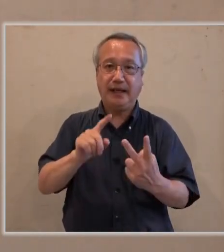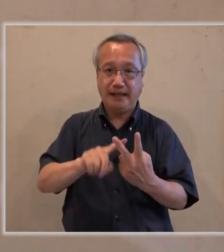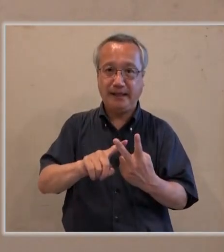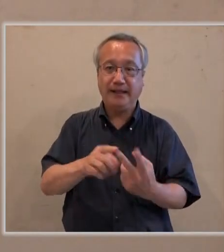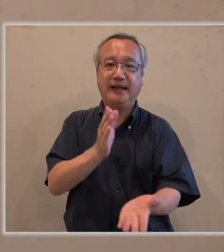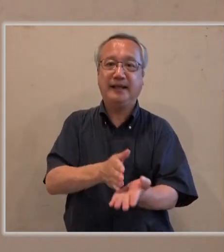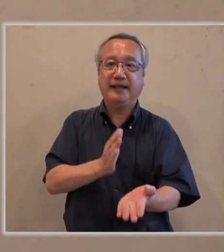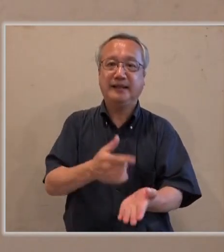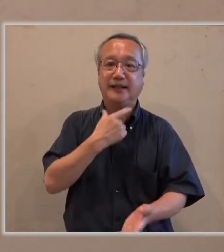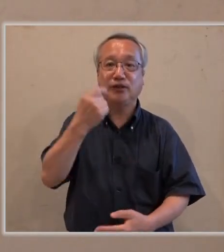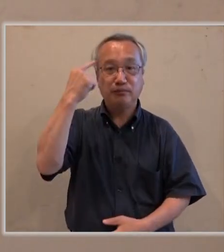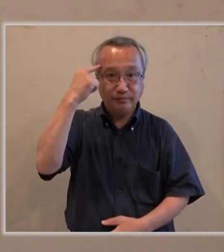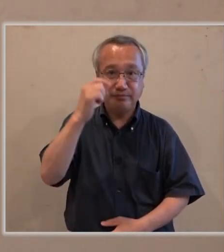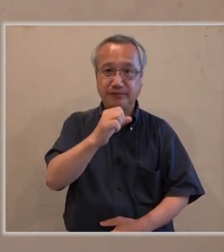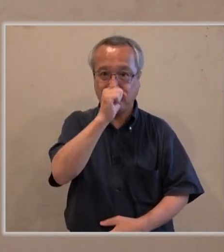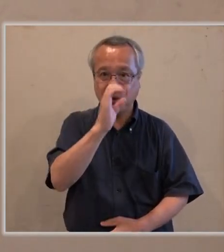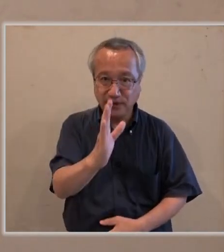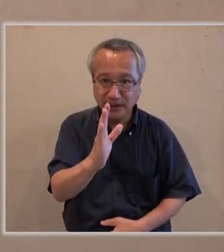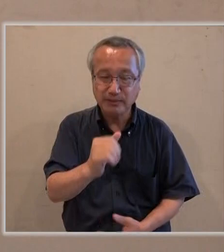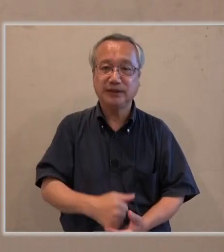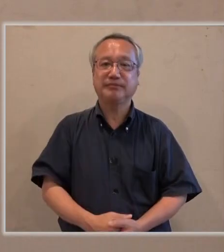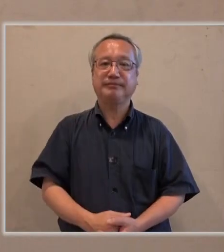います。よろしくお願いします。